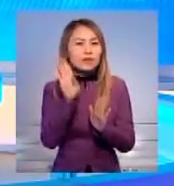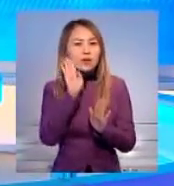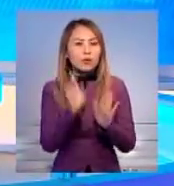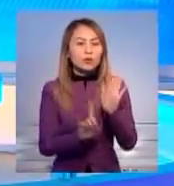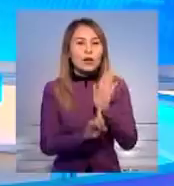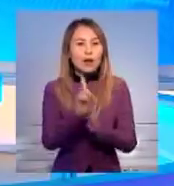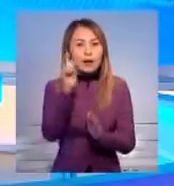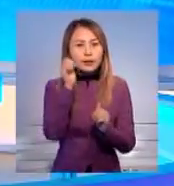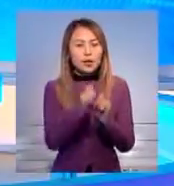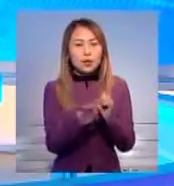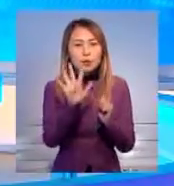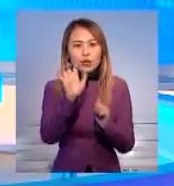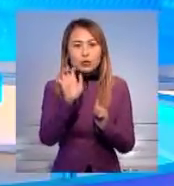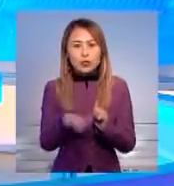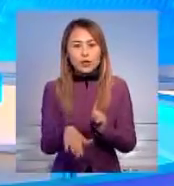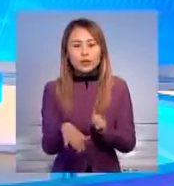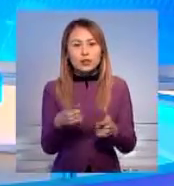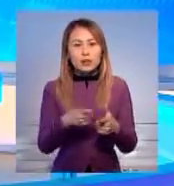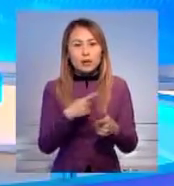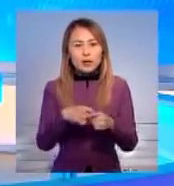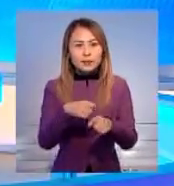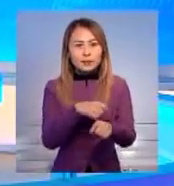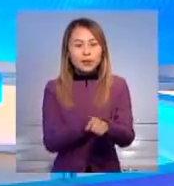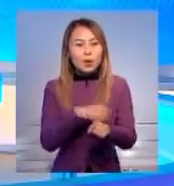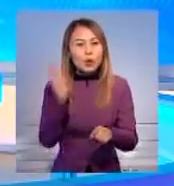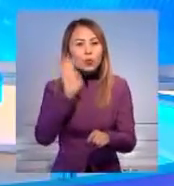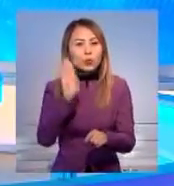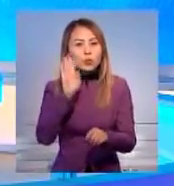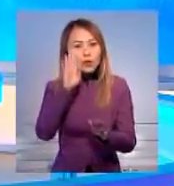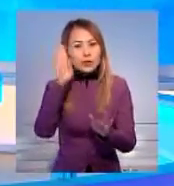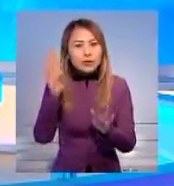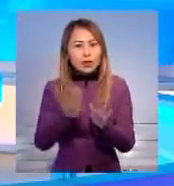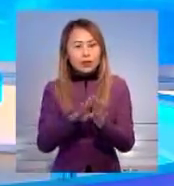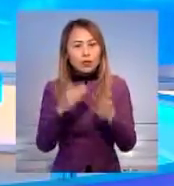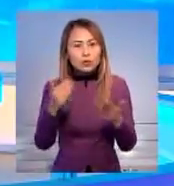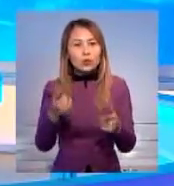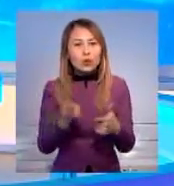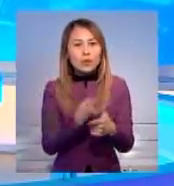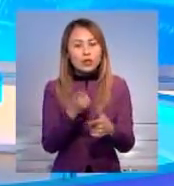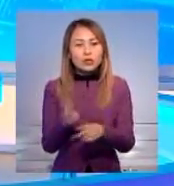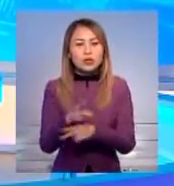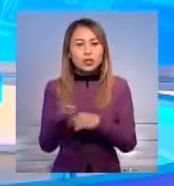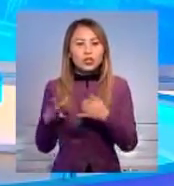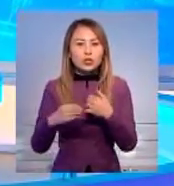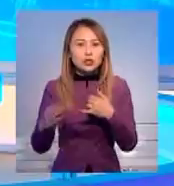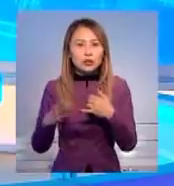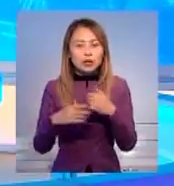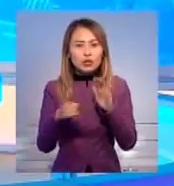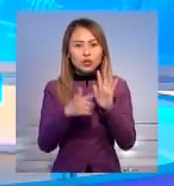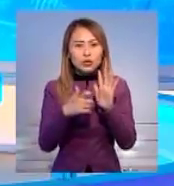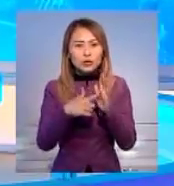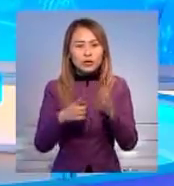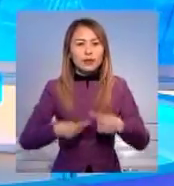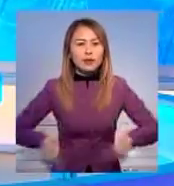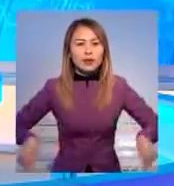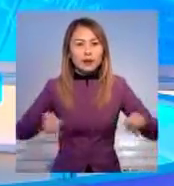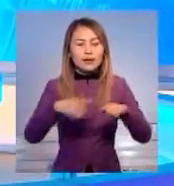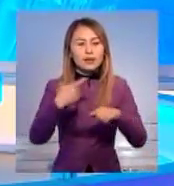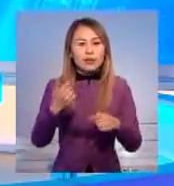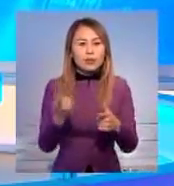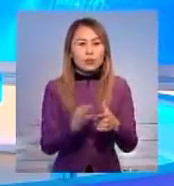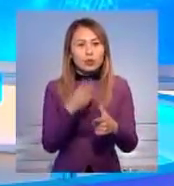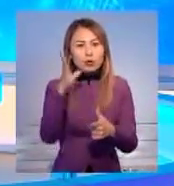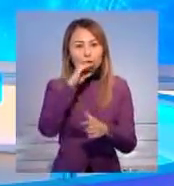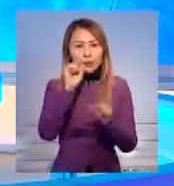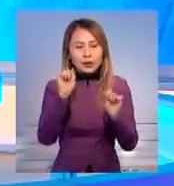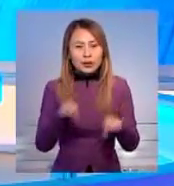қосылды. Олардың әрқайсысында 500 мың текше метрден су сақтаулы тұр. Бұл аудандағы суғармалы жерлердің көлемін 700 гектарға ұлғайтуға